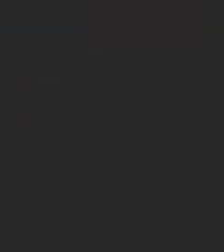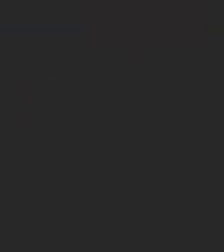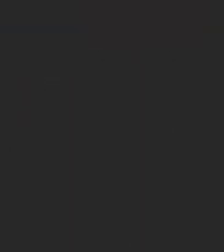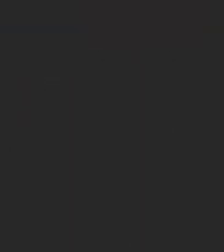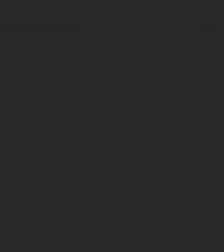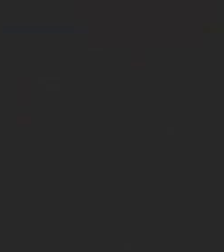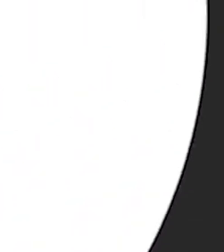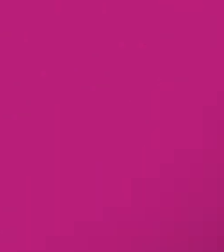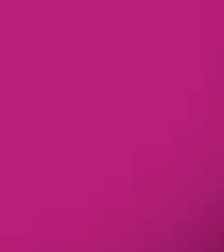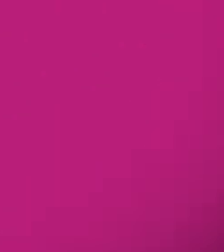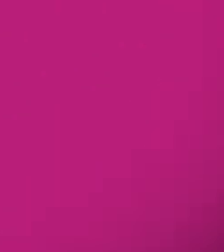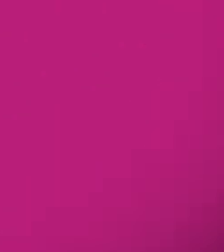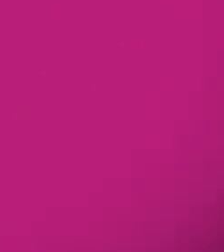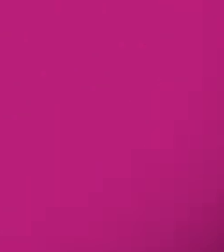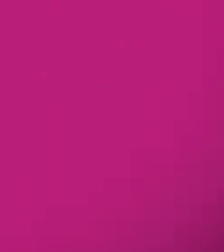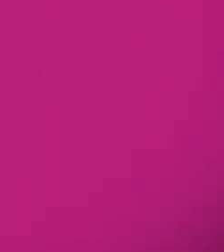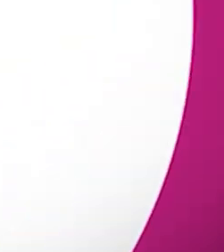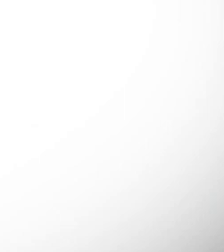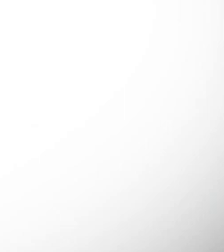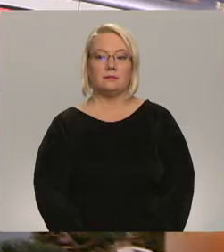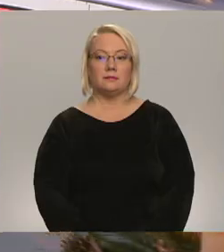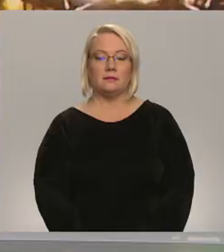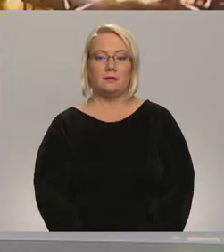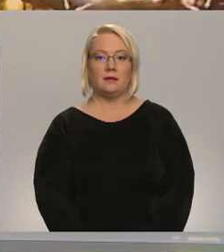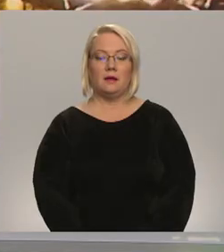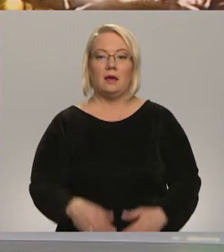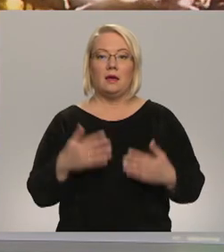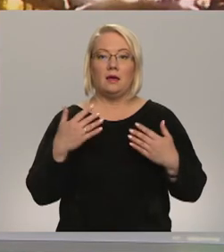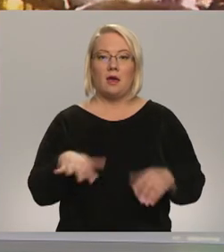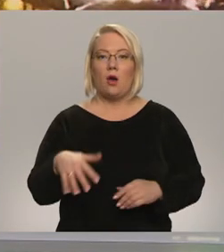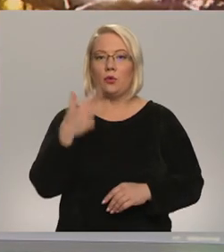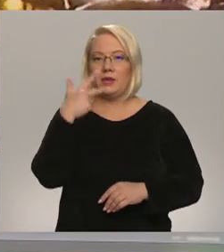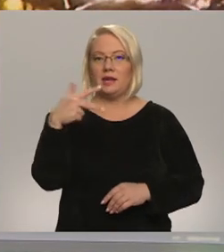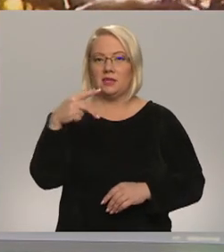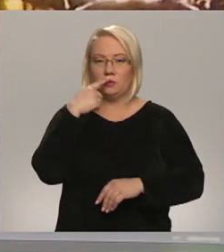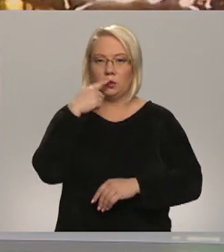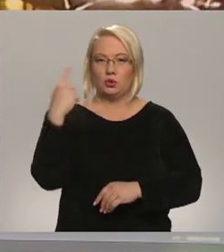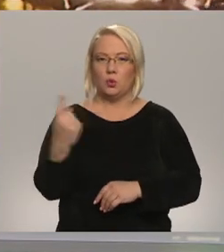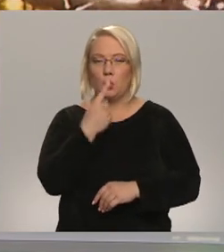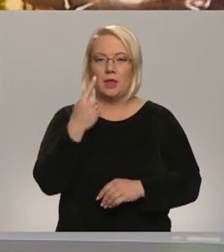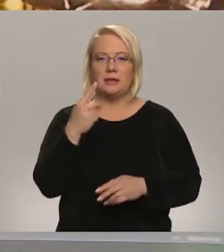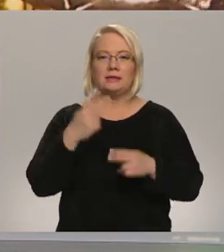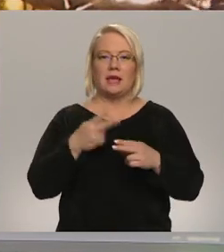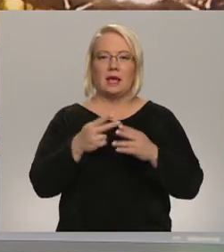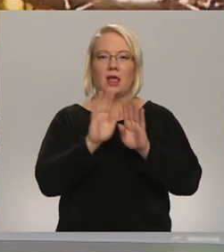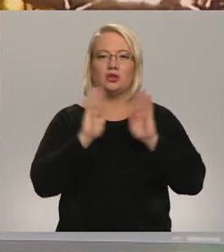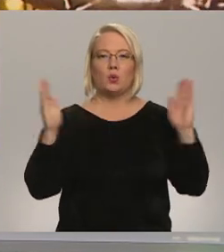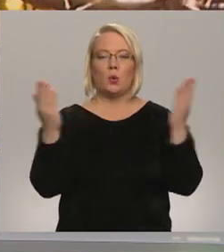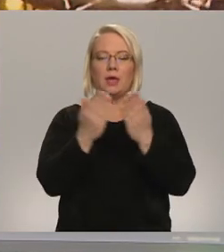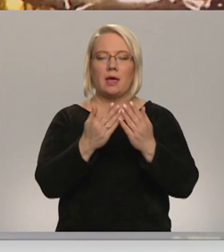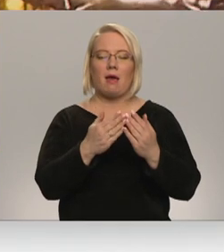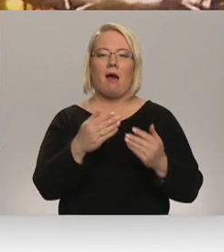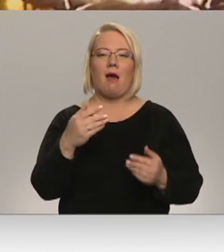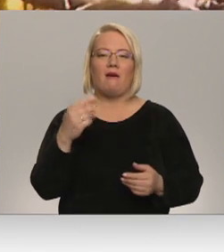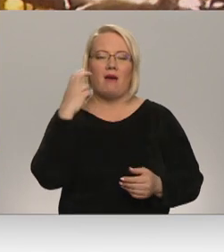Re, viss ēters ir te! Jā, jau 30 stundas stikla studijā Vecrīgas sirdī doma